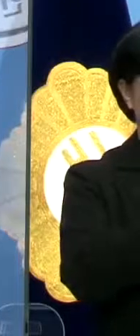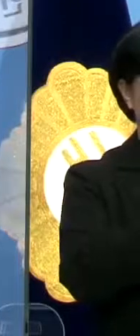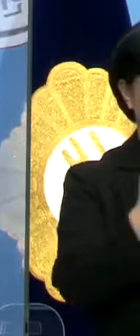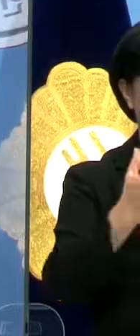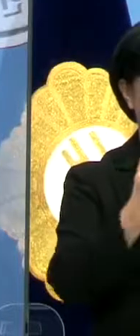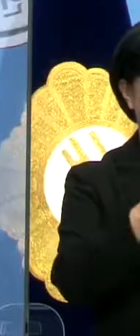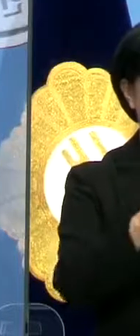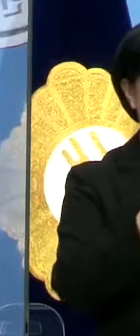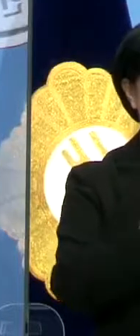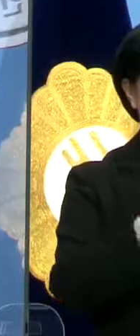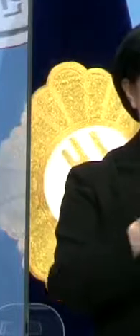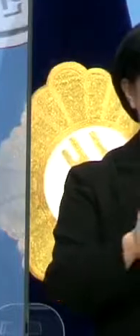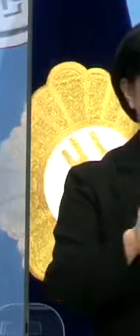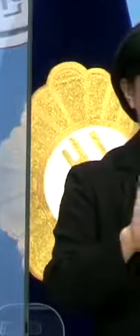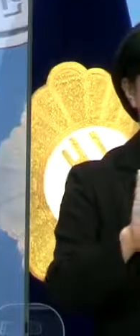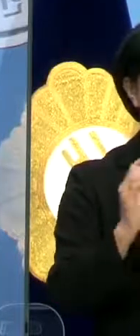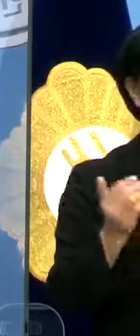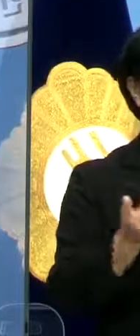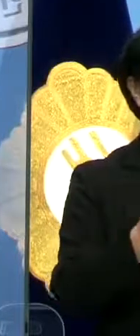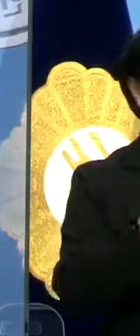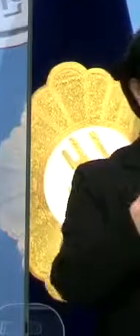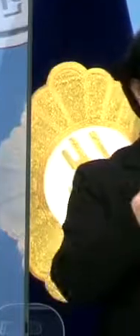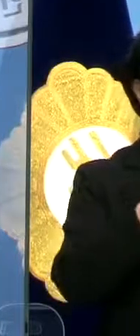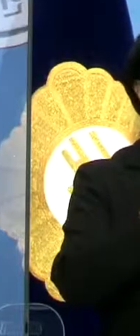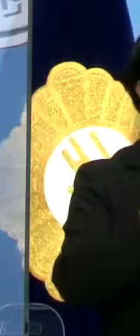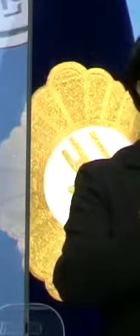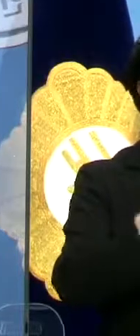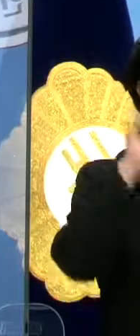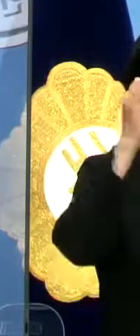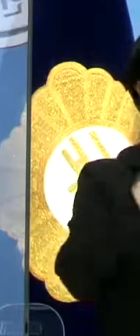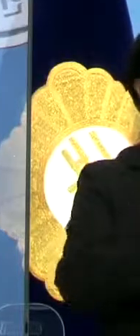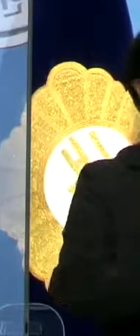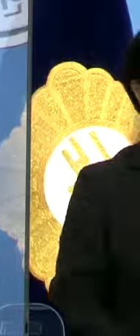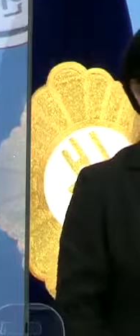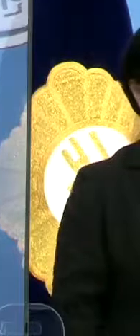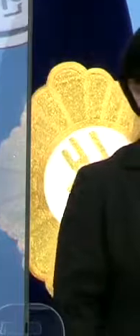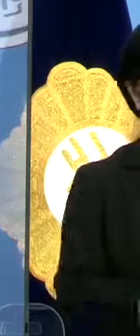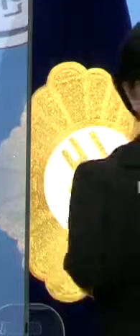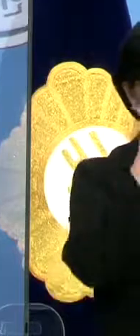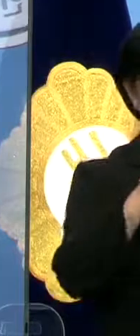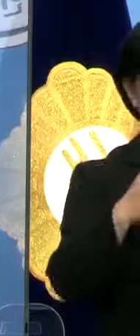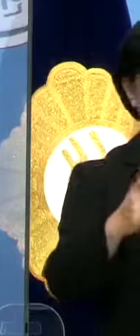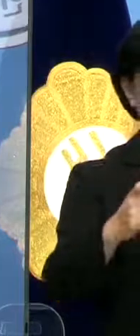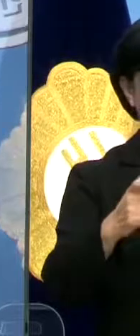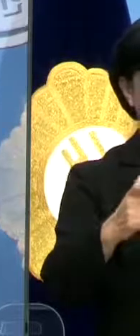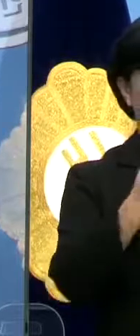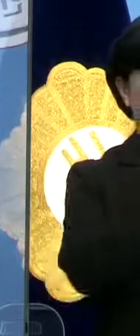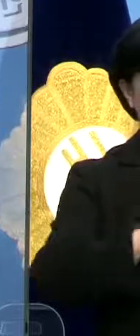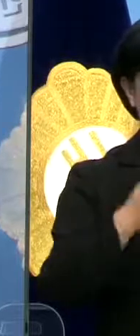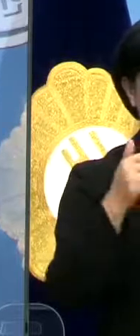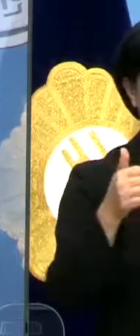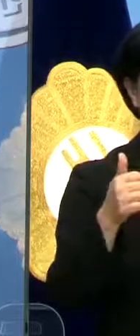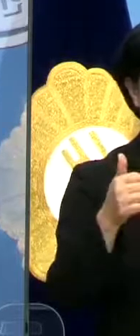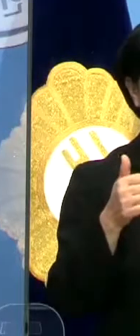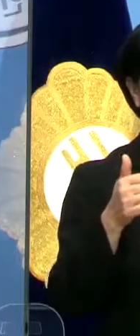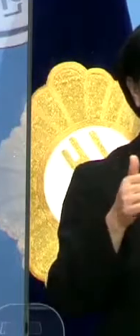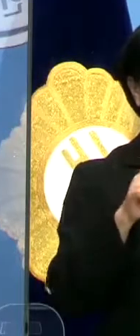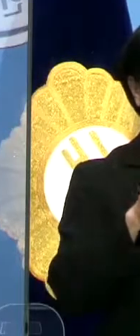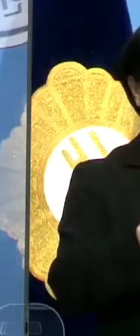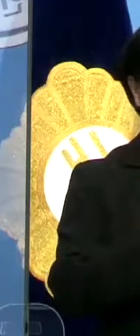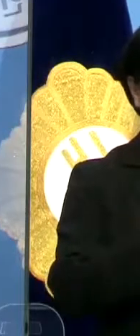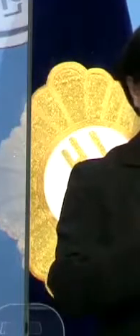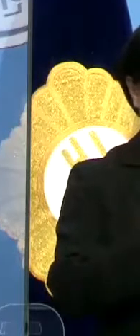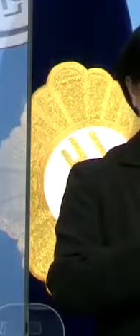이에 대해 항의하는 농성을 진행중입니다 어 용산 구청장 성장은 구청장에 대한